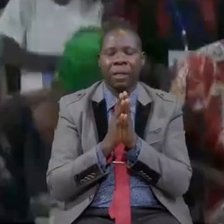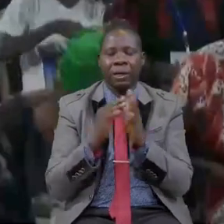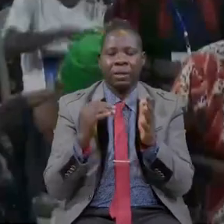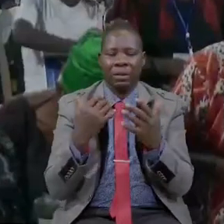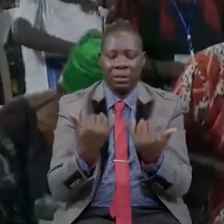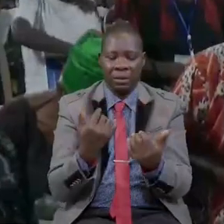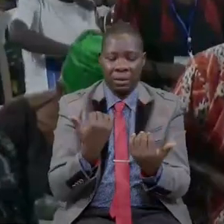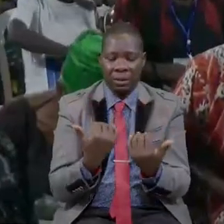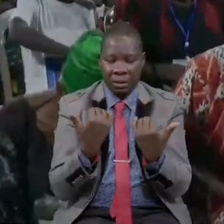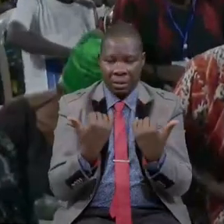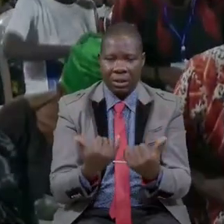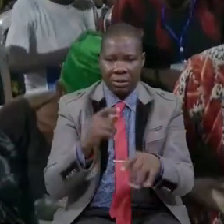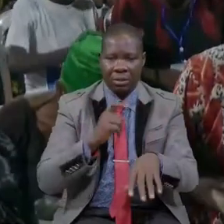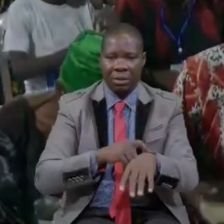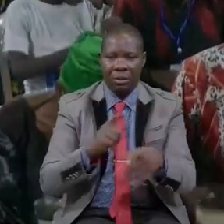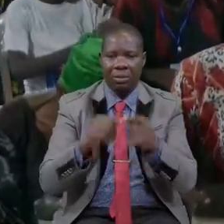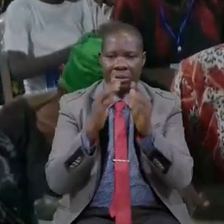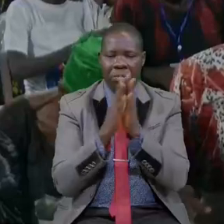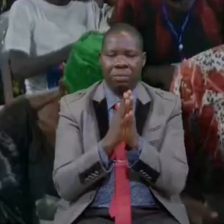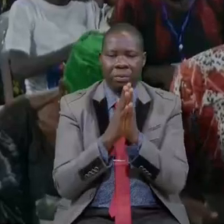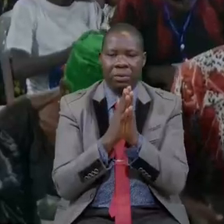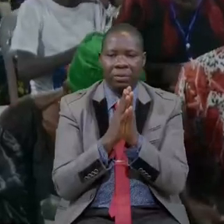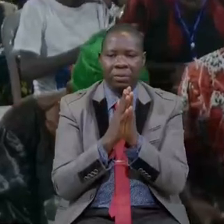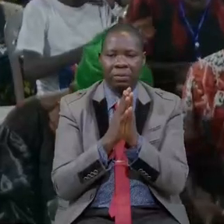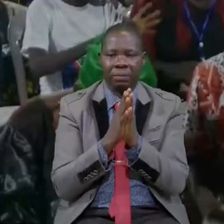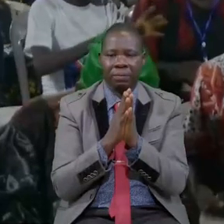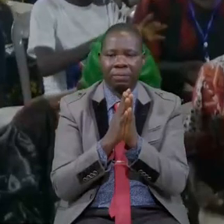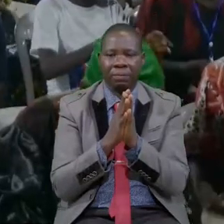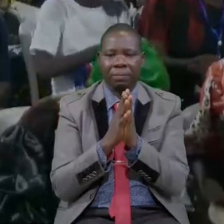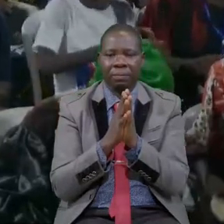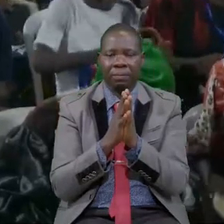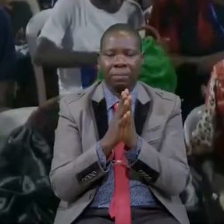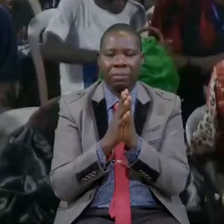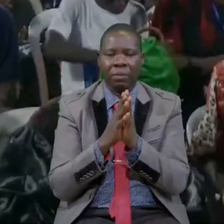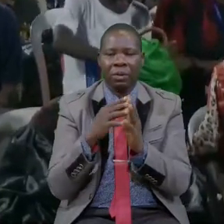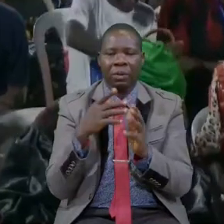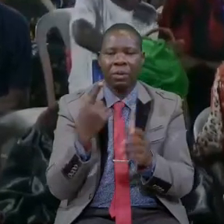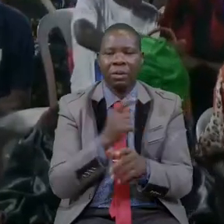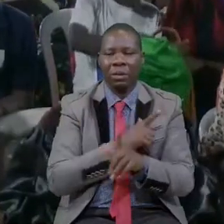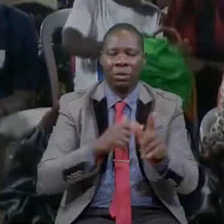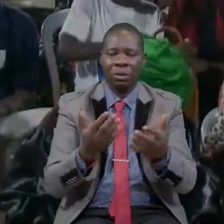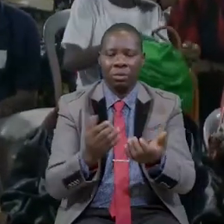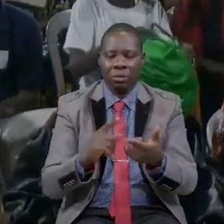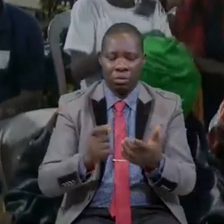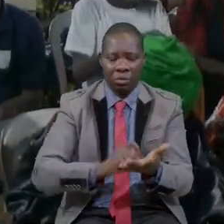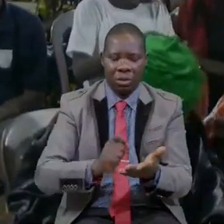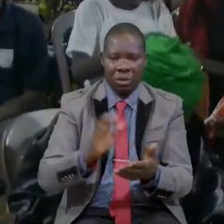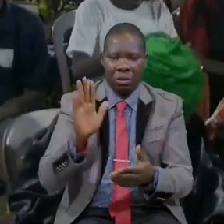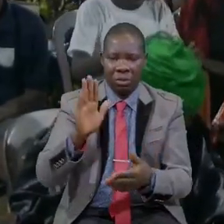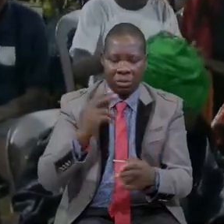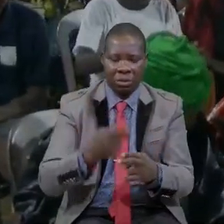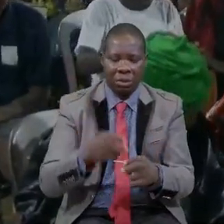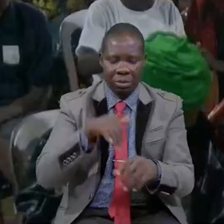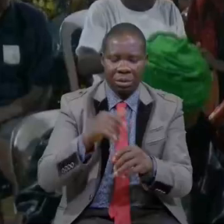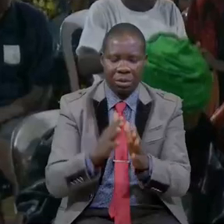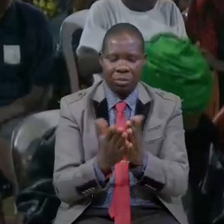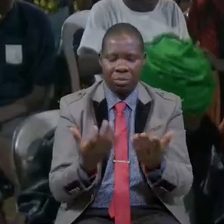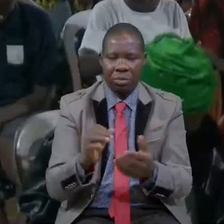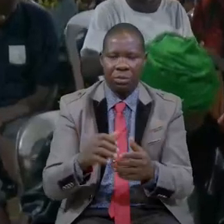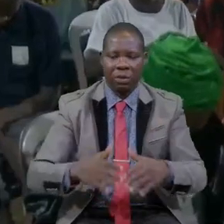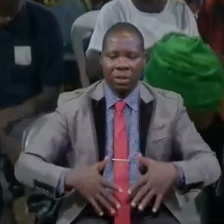tête baissée, les yeux fermés. Le Seigneur veut écrire ton nom dans le livre de vie au ciel.